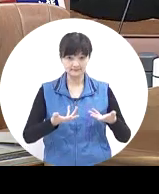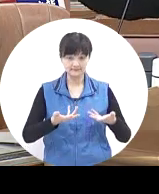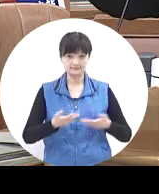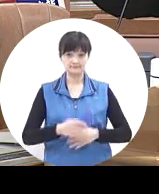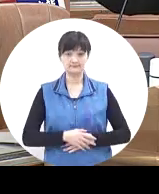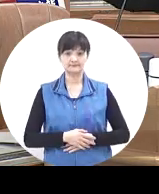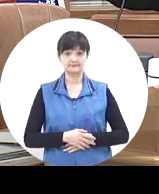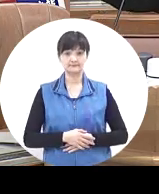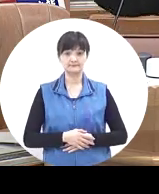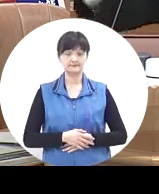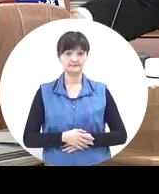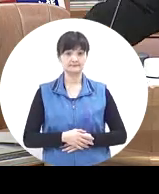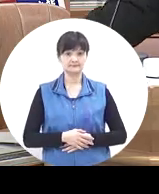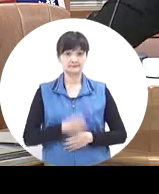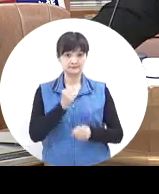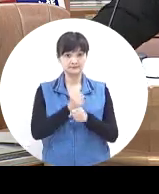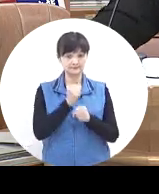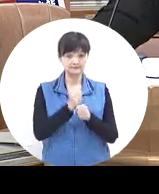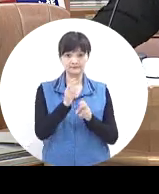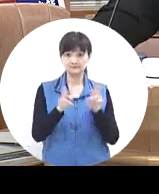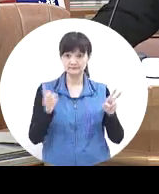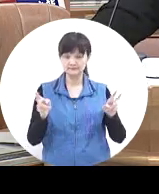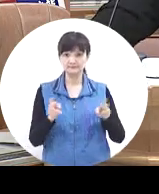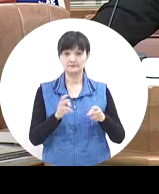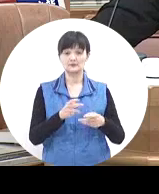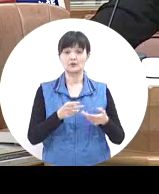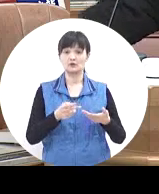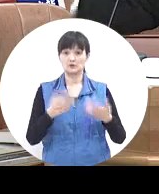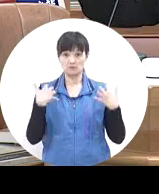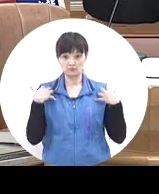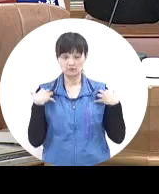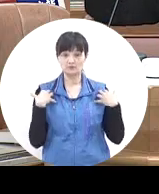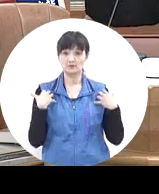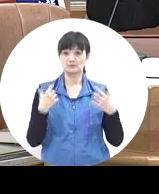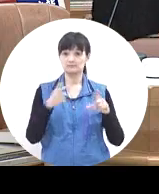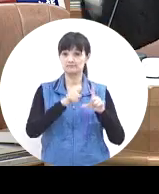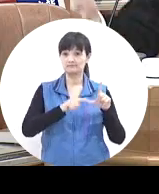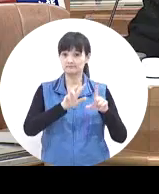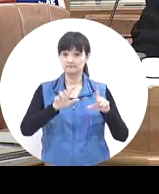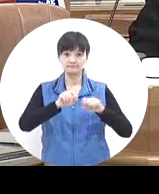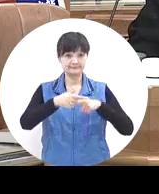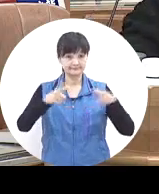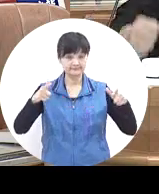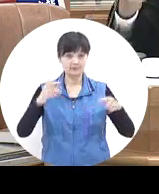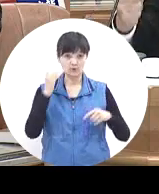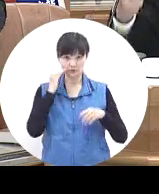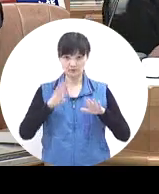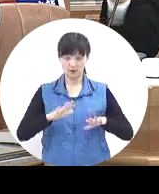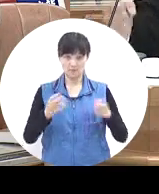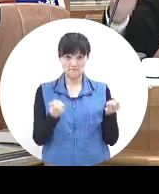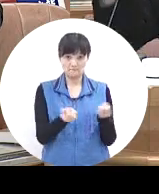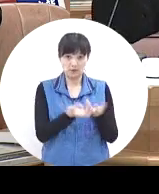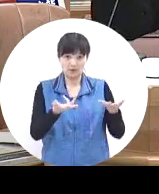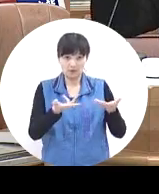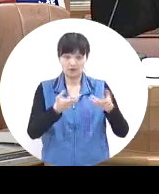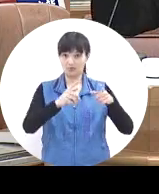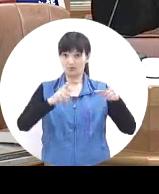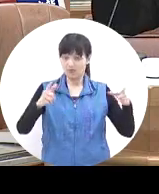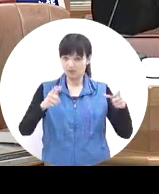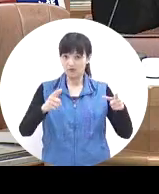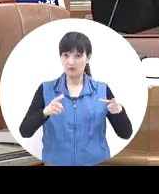分职，他都有他的角色跟责任啦、 啊。是。 今天发生一个重大的事情，这个重大的程度到哪一